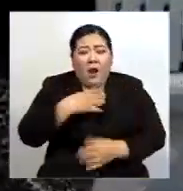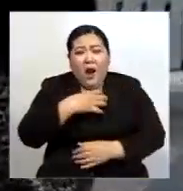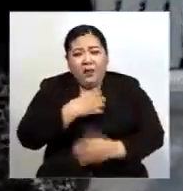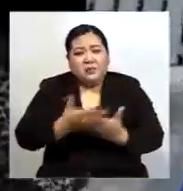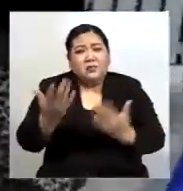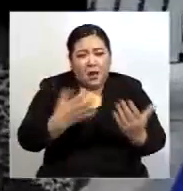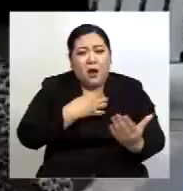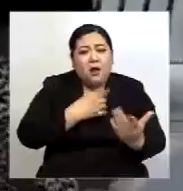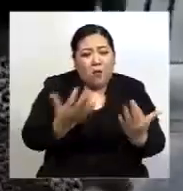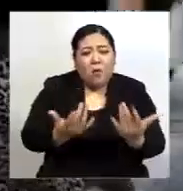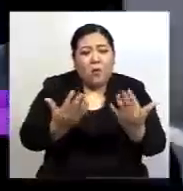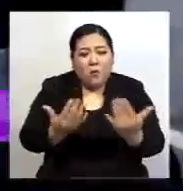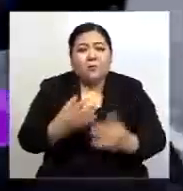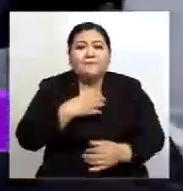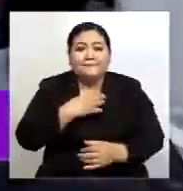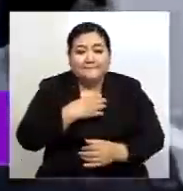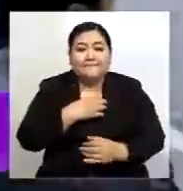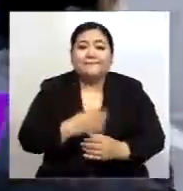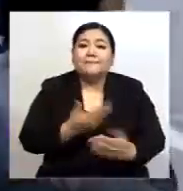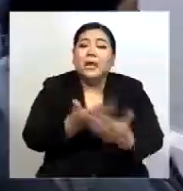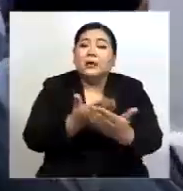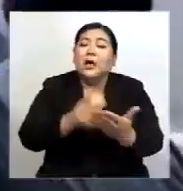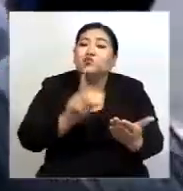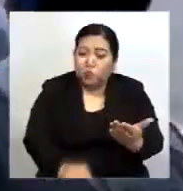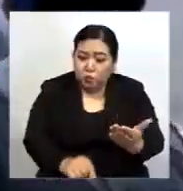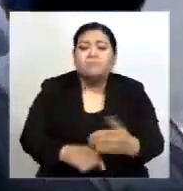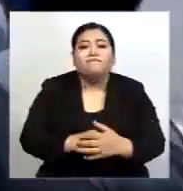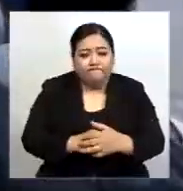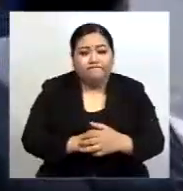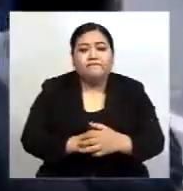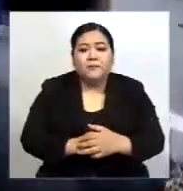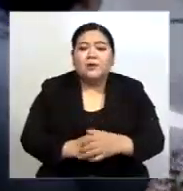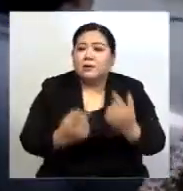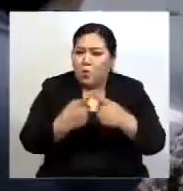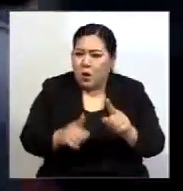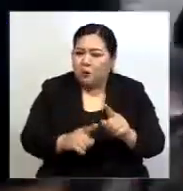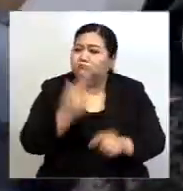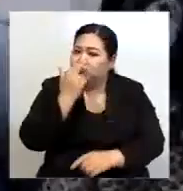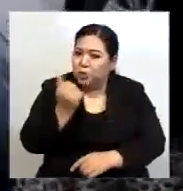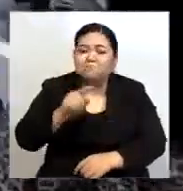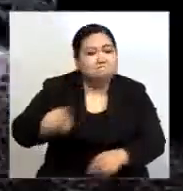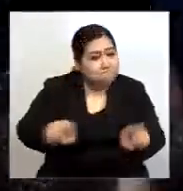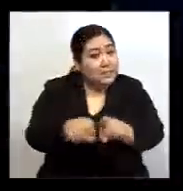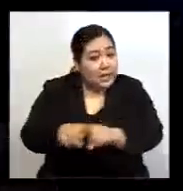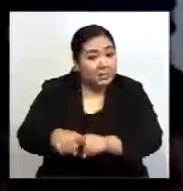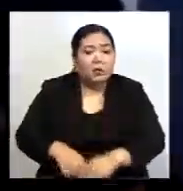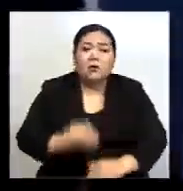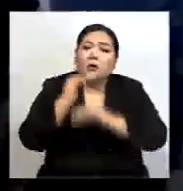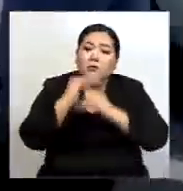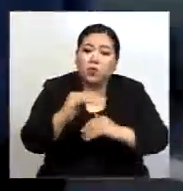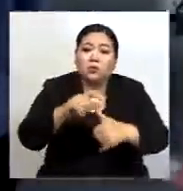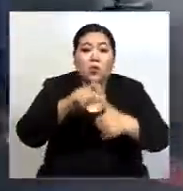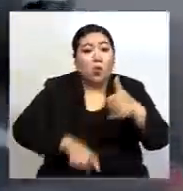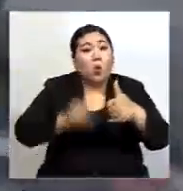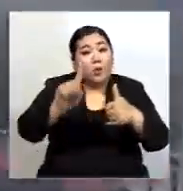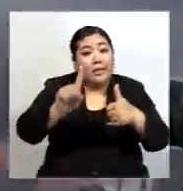ที่จะรอซื้อหน้ากากอนามัยในราคาย่อมเยาแต่ก็มีเงื่อนไขเหมือนกับทุกๆครั้งก็คือจำกัดคนละ